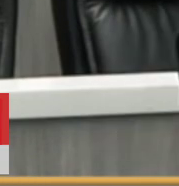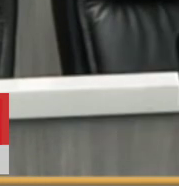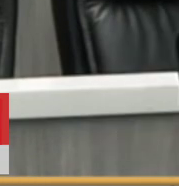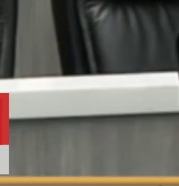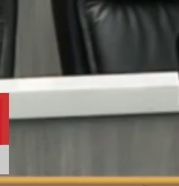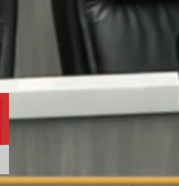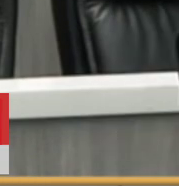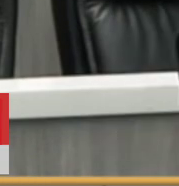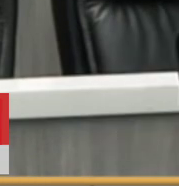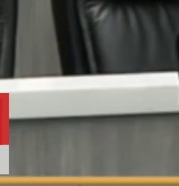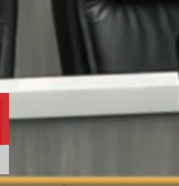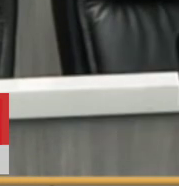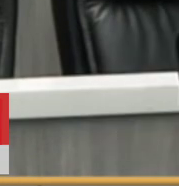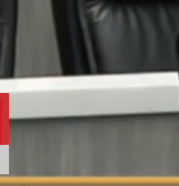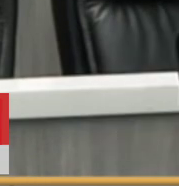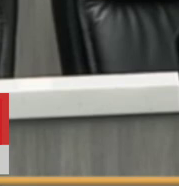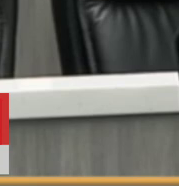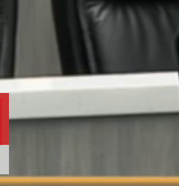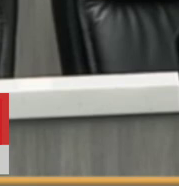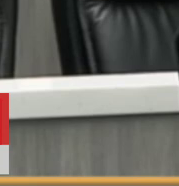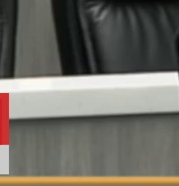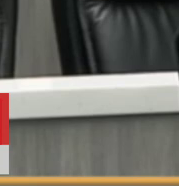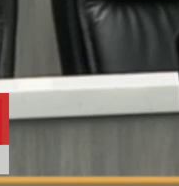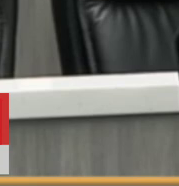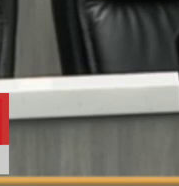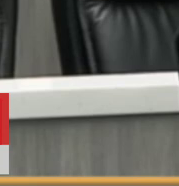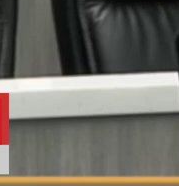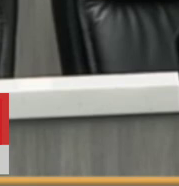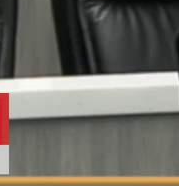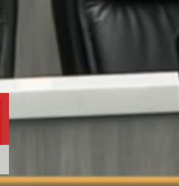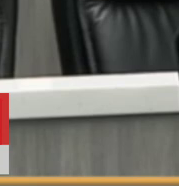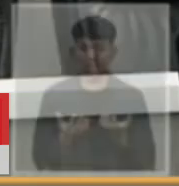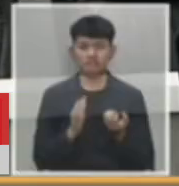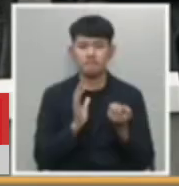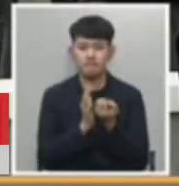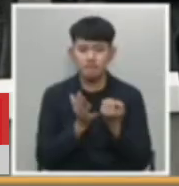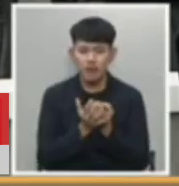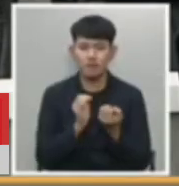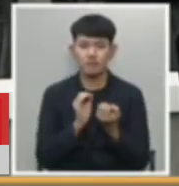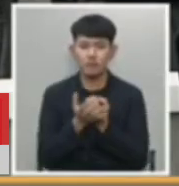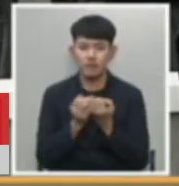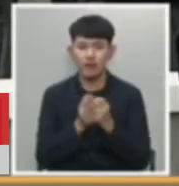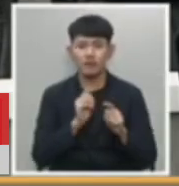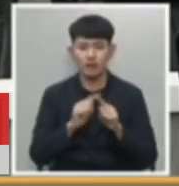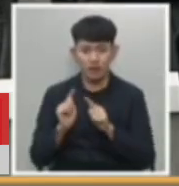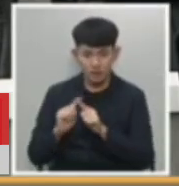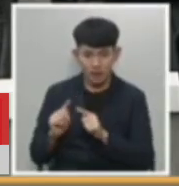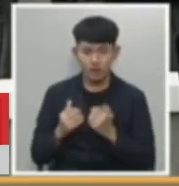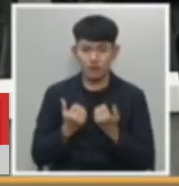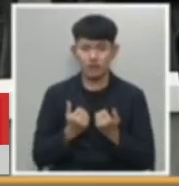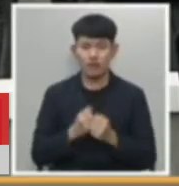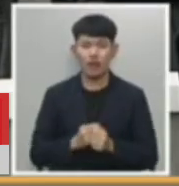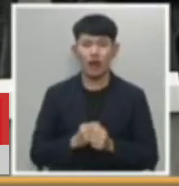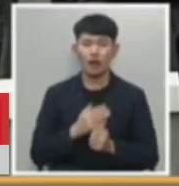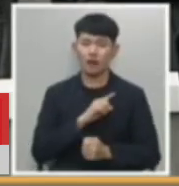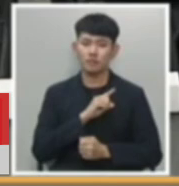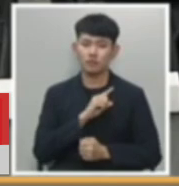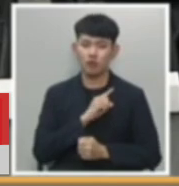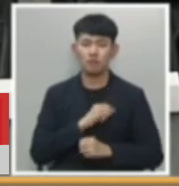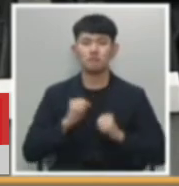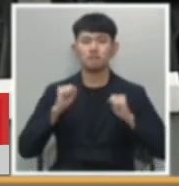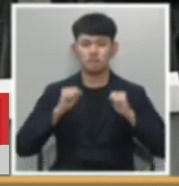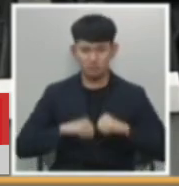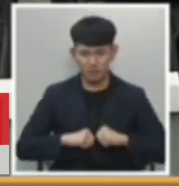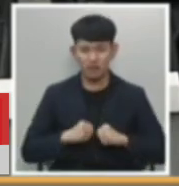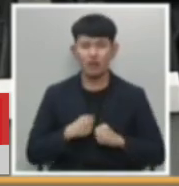มันสำปะหลังอ้อยผักผลไม้ซึ่งสภาเราได้ตั้งอนุมัติได้ตั้งกรรมธิการวิสามั